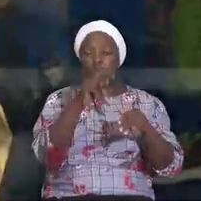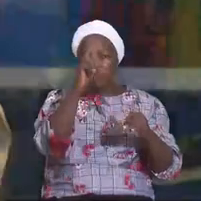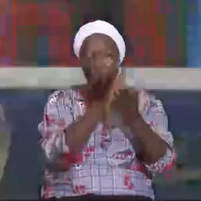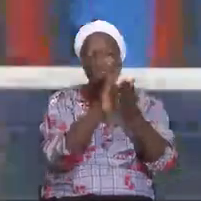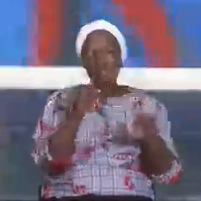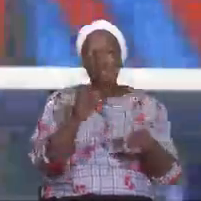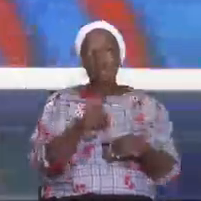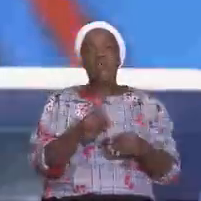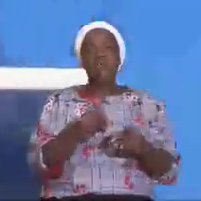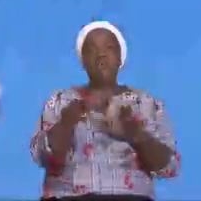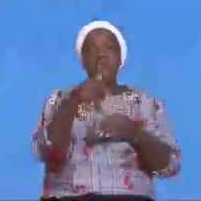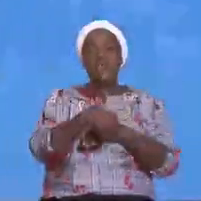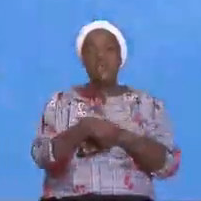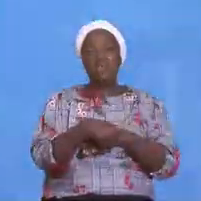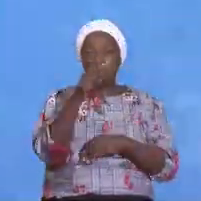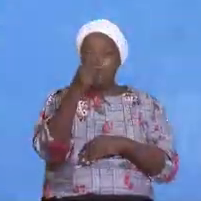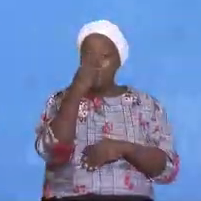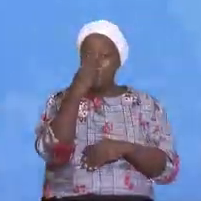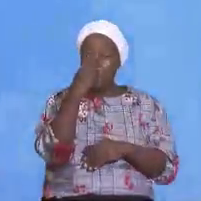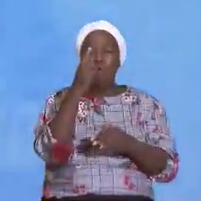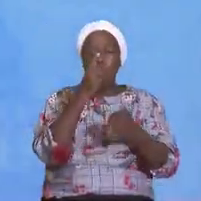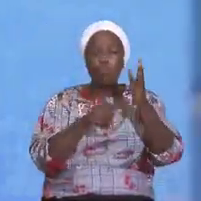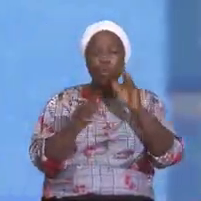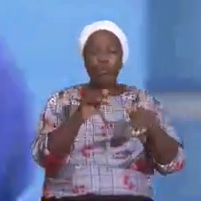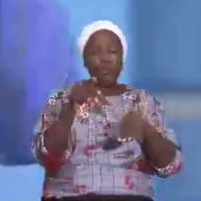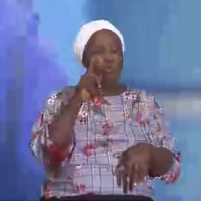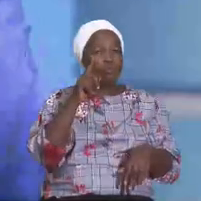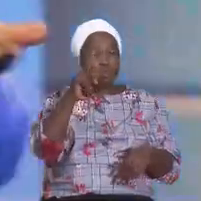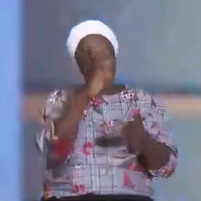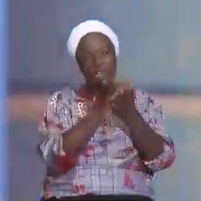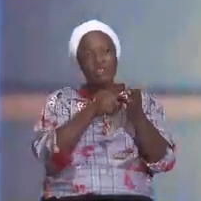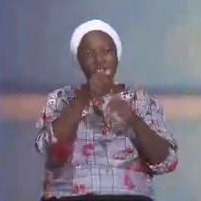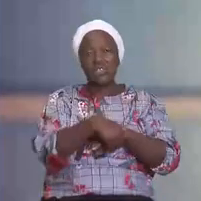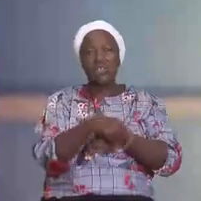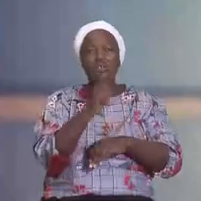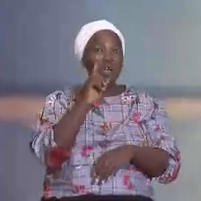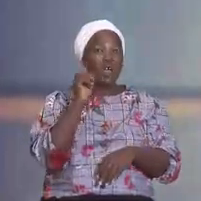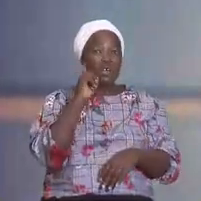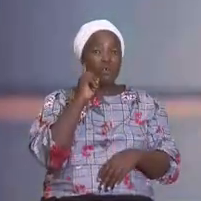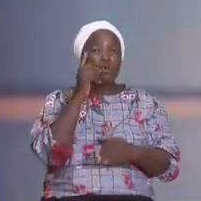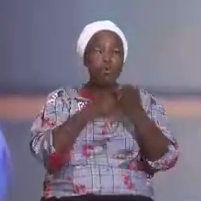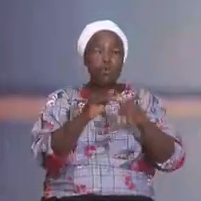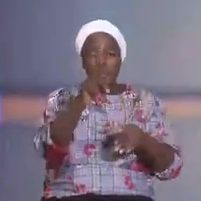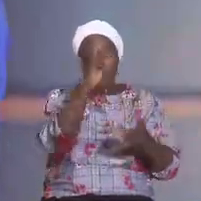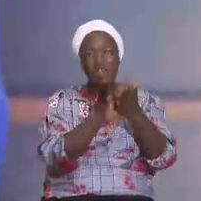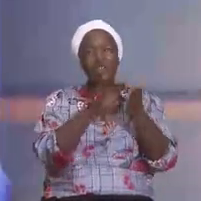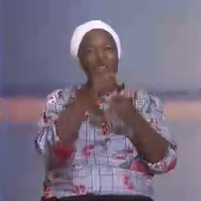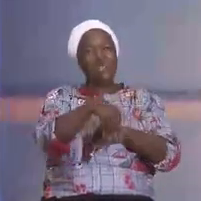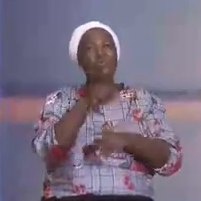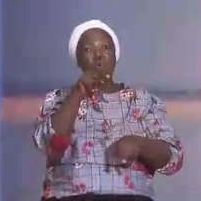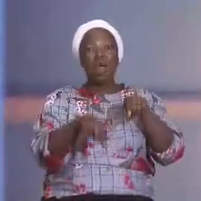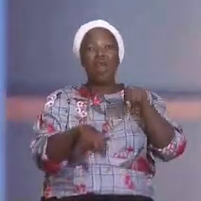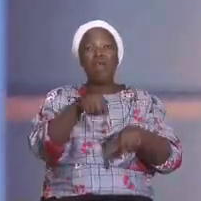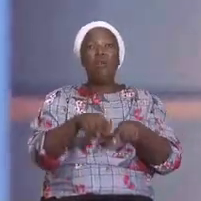Comme je continue, pense à cela maintenant. À quoi crois-tu ce soir? Tu es aveugle, qu'est-ce que tu crois ce soir? Tu es